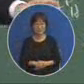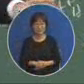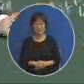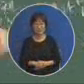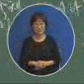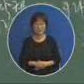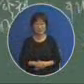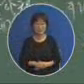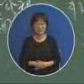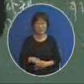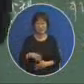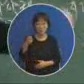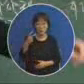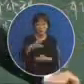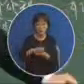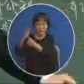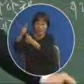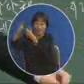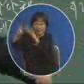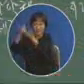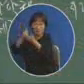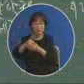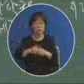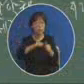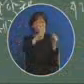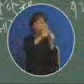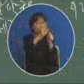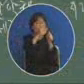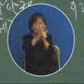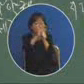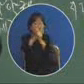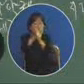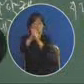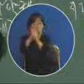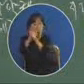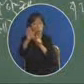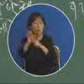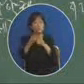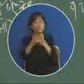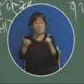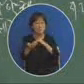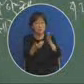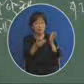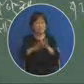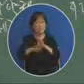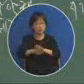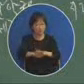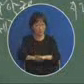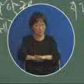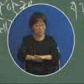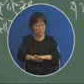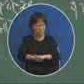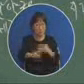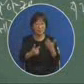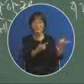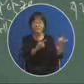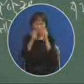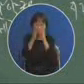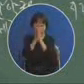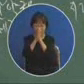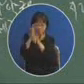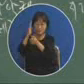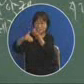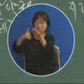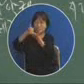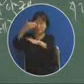많은 돕는 사람을 하나님 예비해 놓으시고. God has prepared so many people who will come to your support. 기도하겠습니다. Let us pray. 하나님께 감사드립니다. God, we